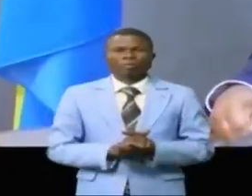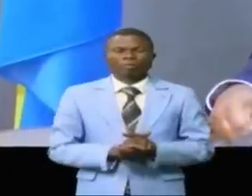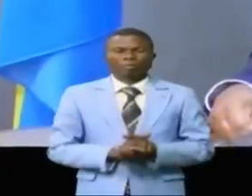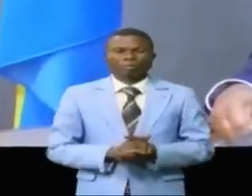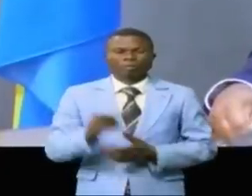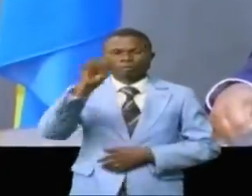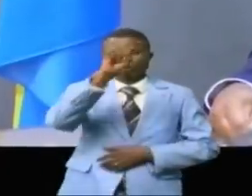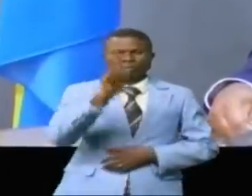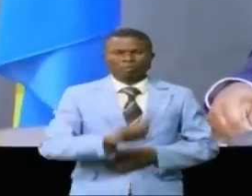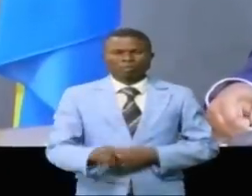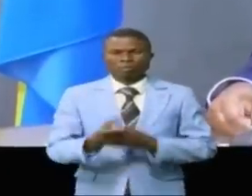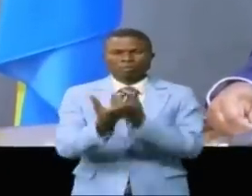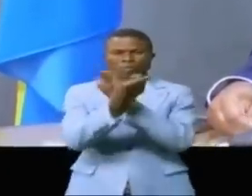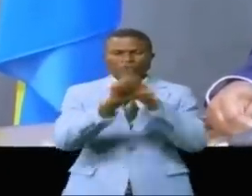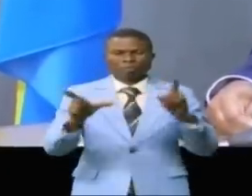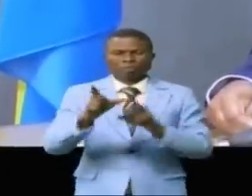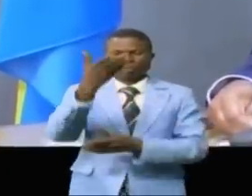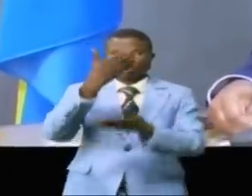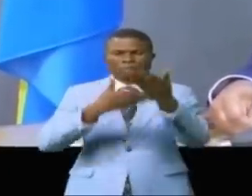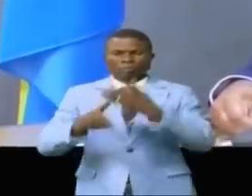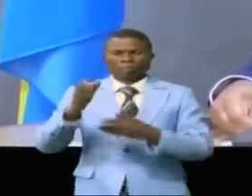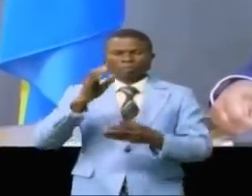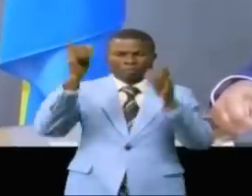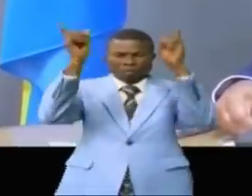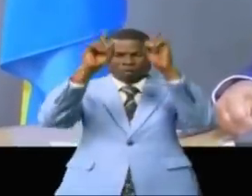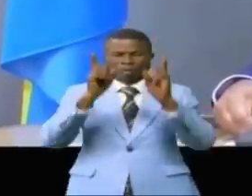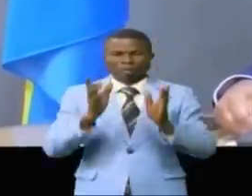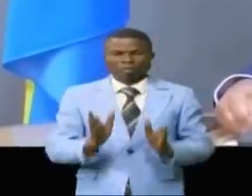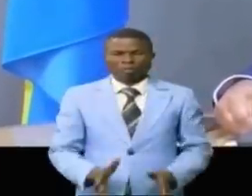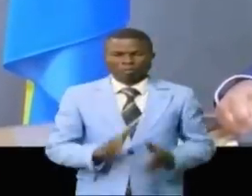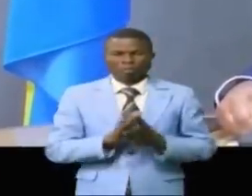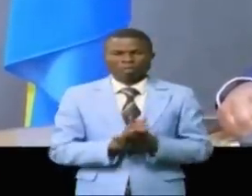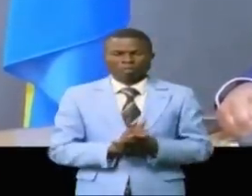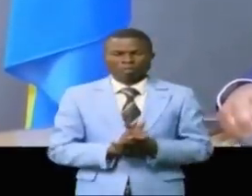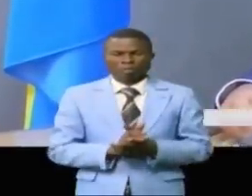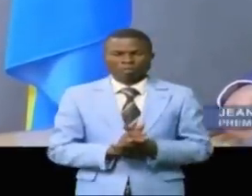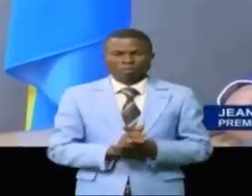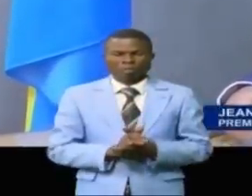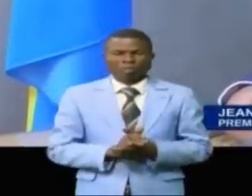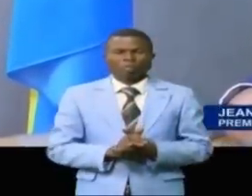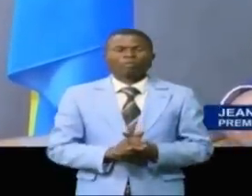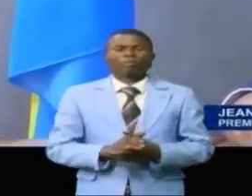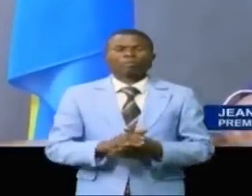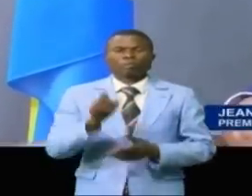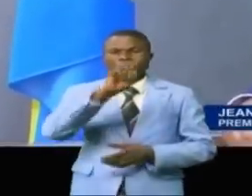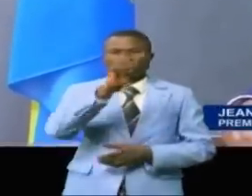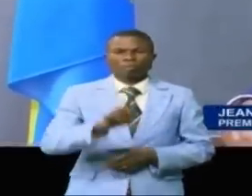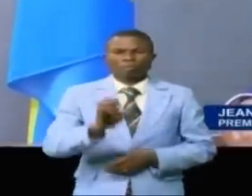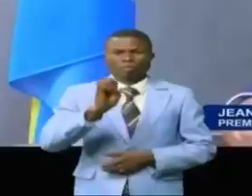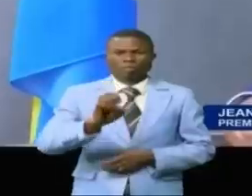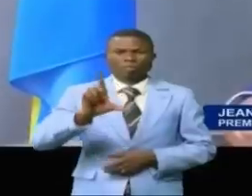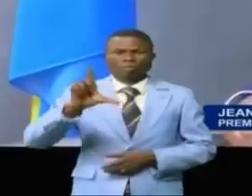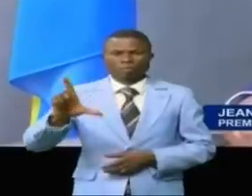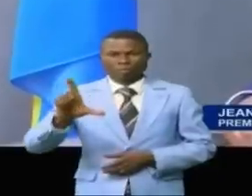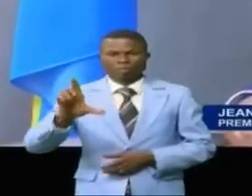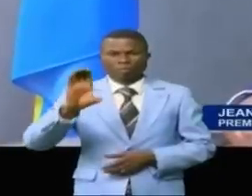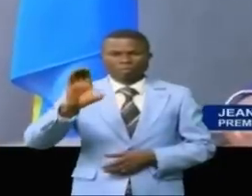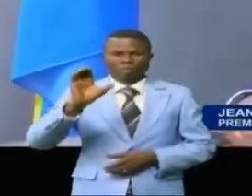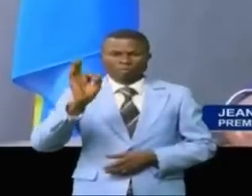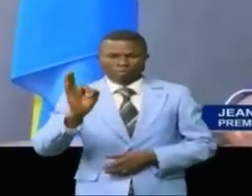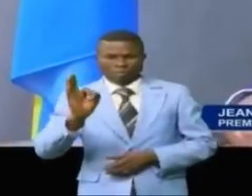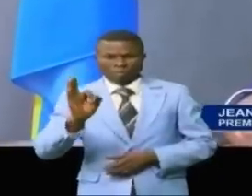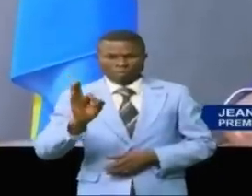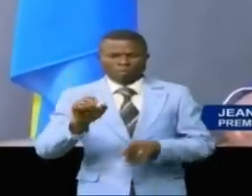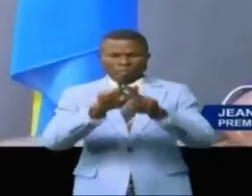zone de libre-échange continental africain, le CAF, est de créer un marché unique des biens